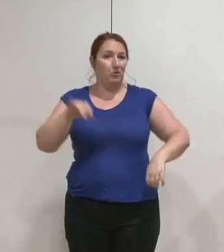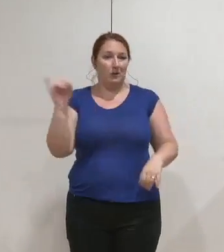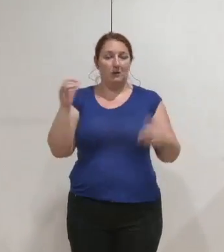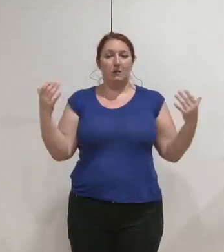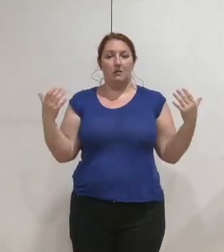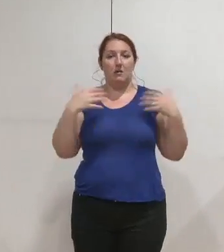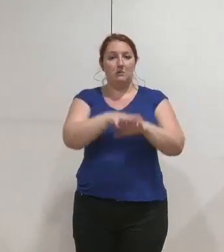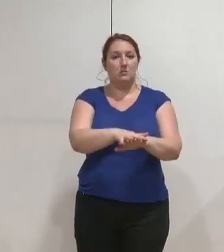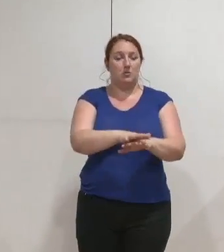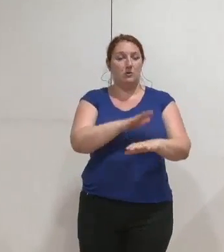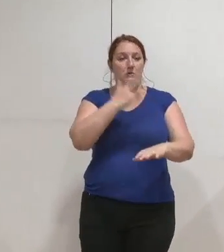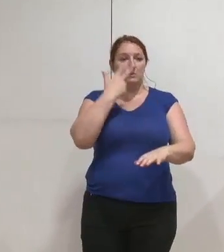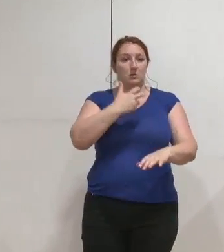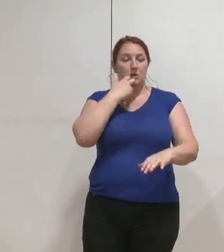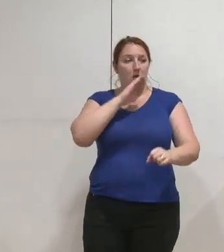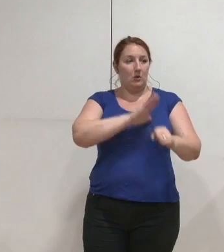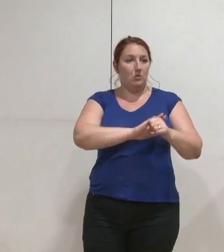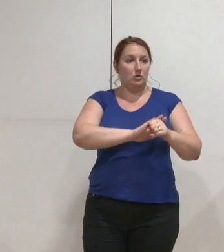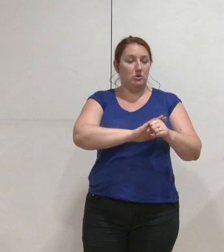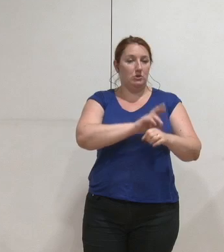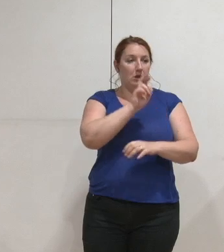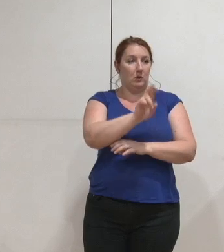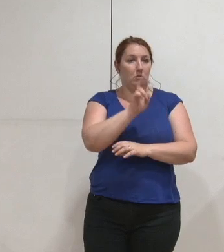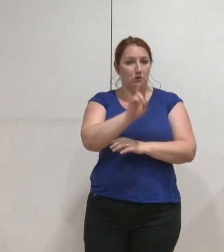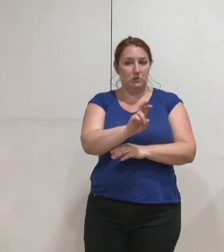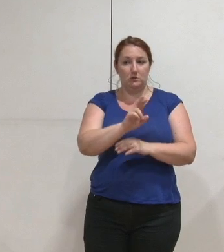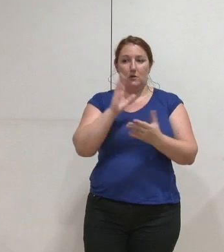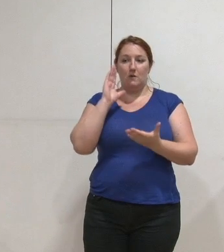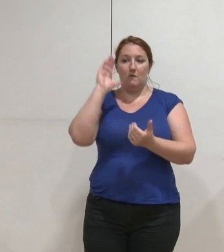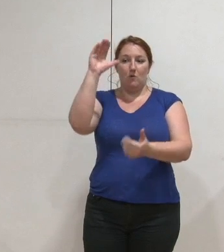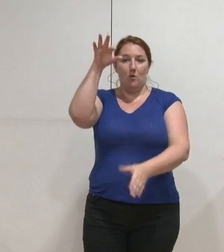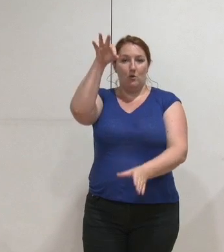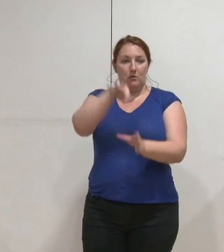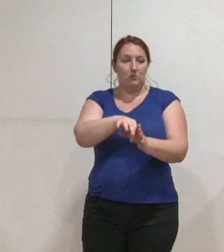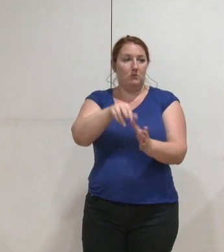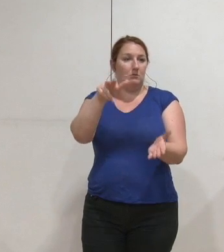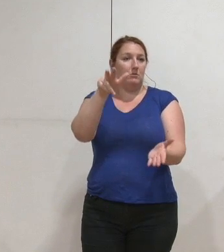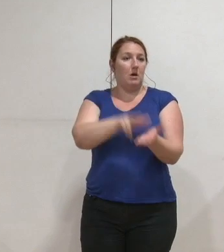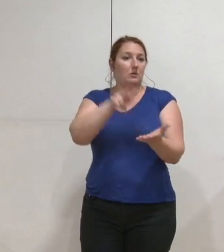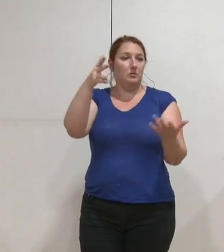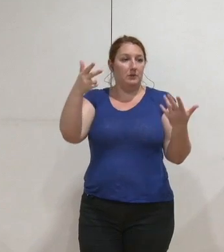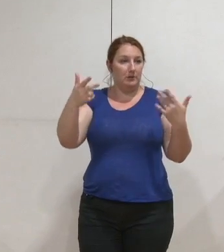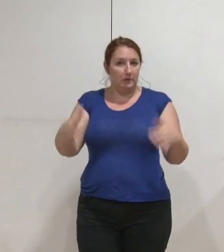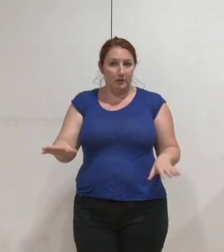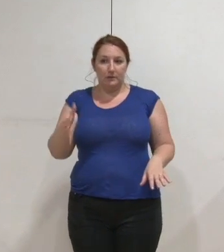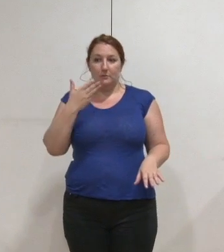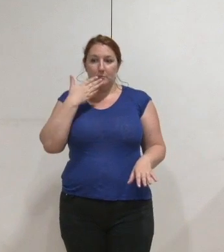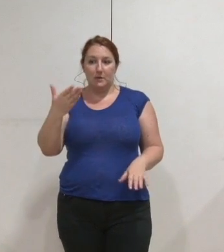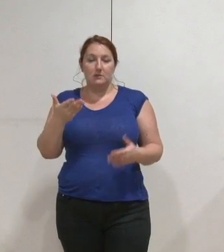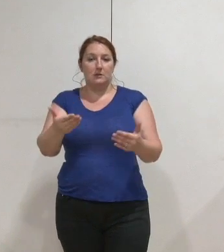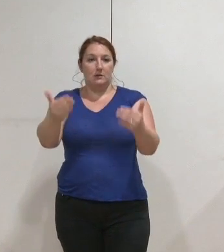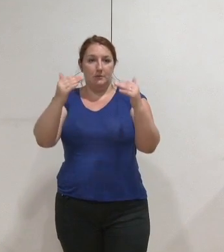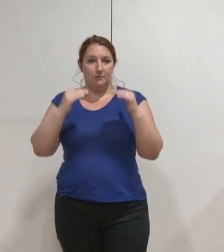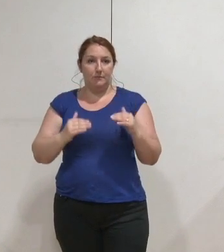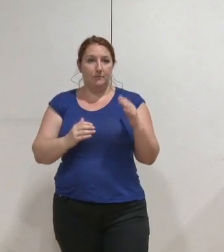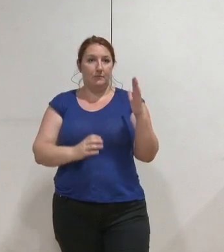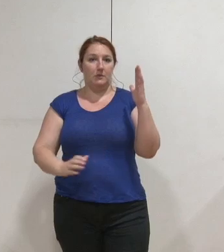citoyen de la gauche et des écologistes ce vœ est donc adopté je vous remercie nous passons maintenant